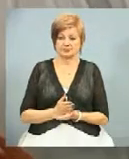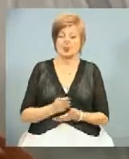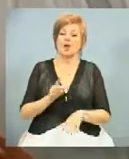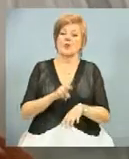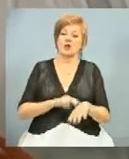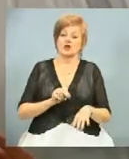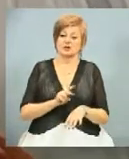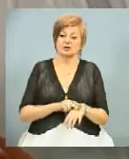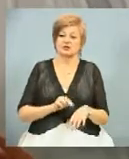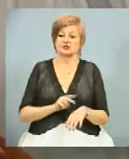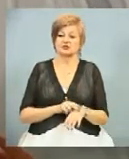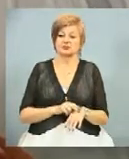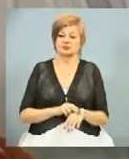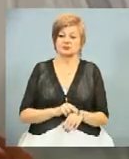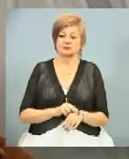Поліцейських,